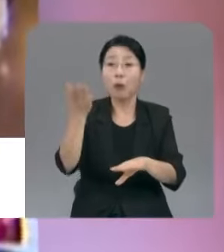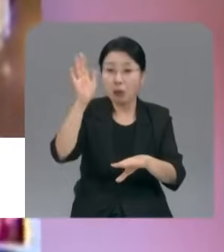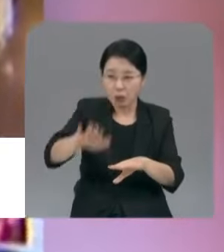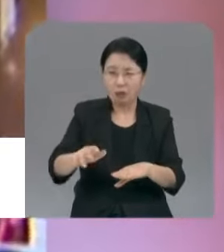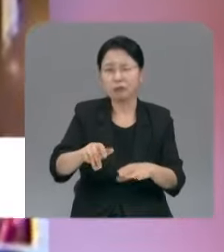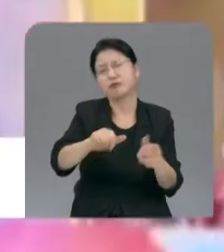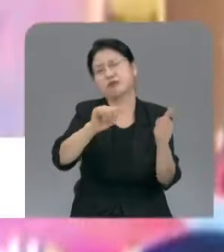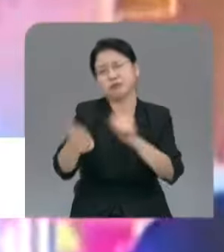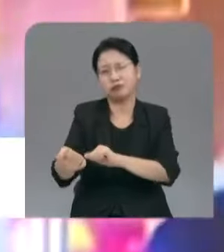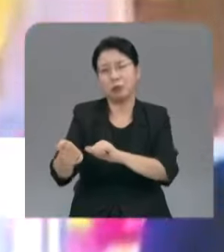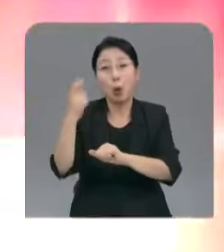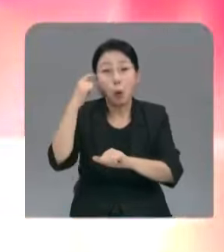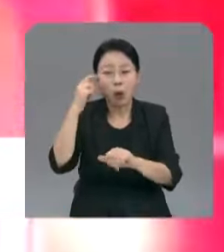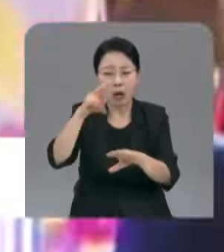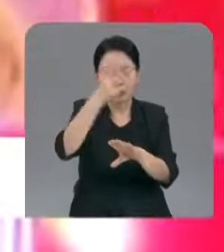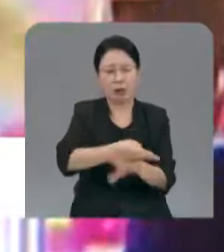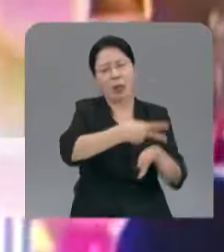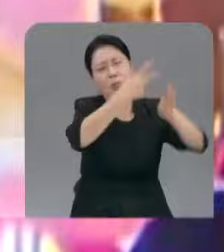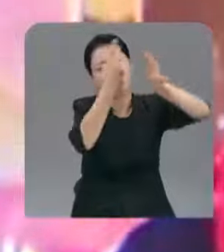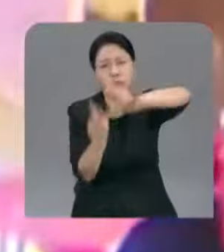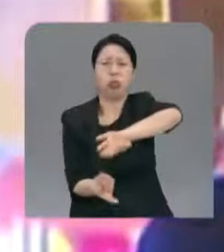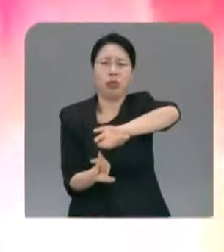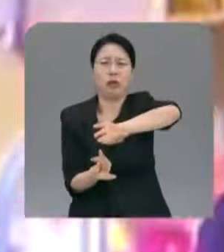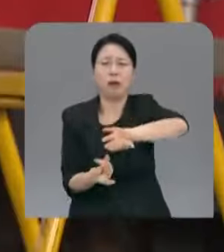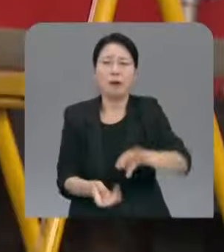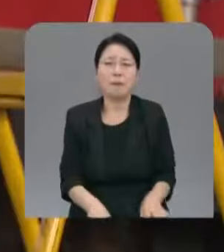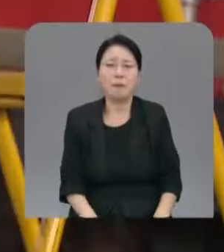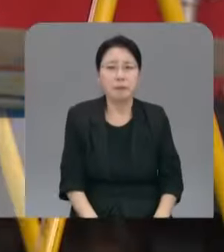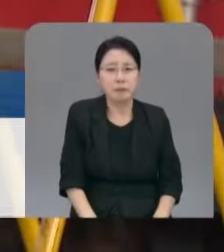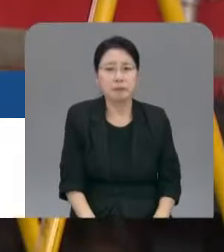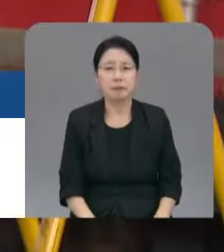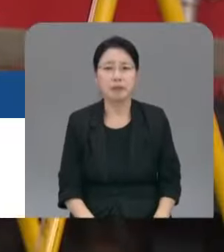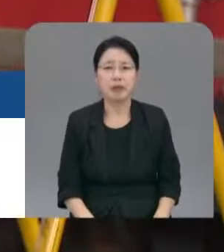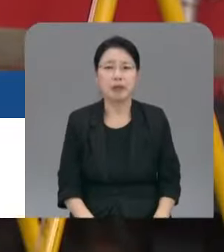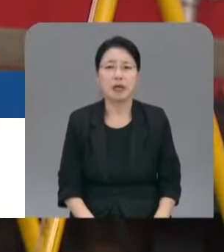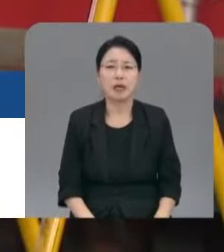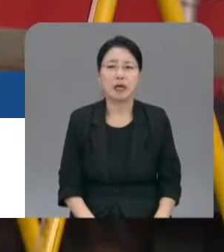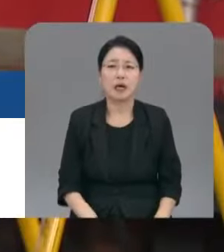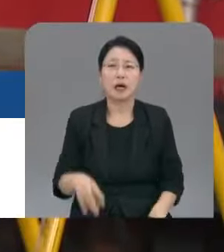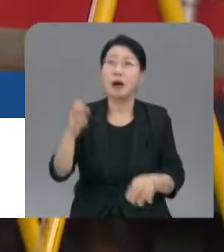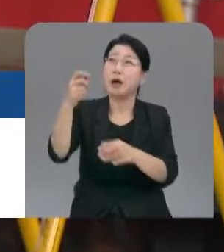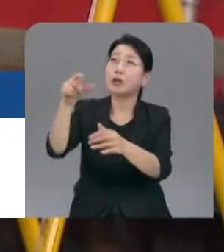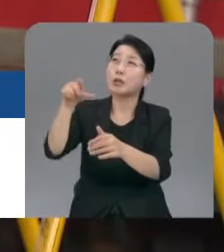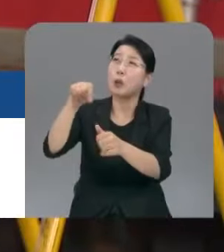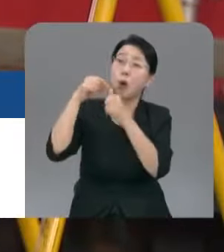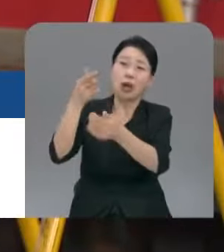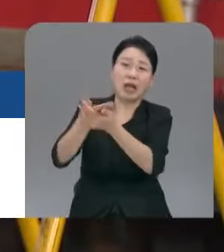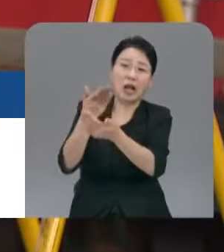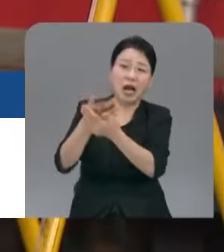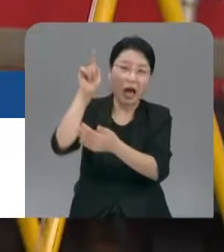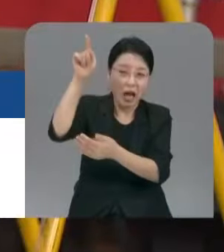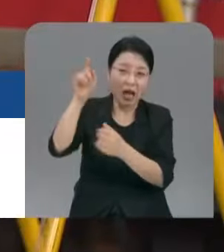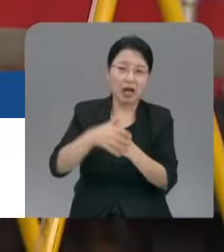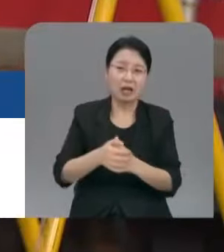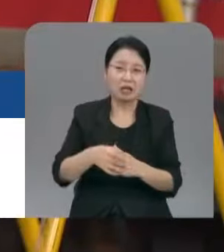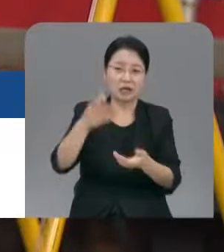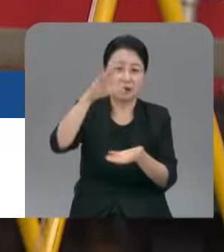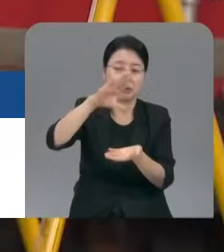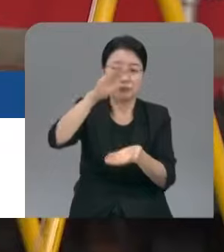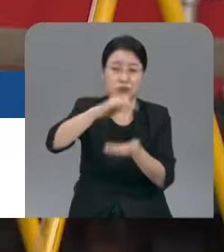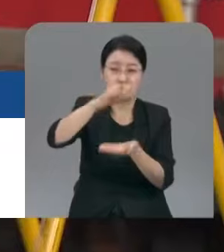뛰어내리는 과정에서 에어매트가 뒤집혔습니다. 요구조사 분께서 그 밑으로 이제